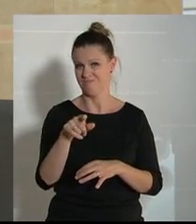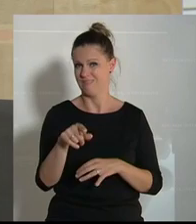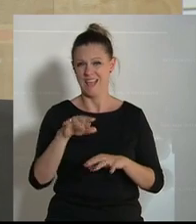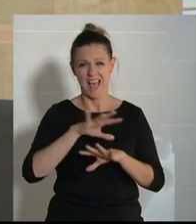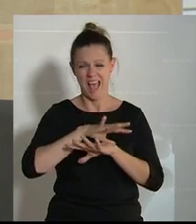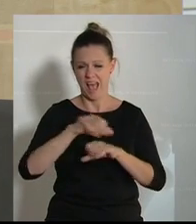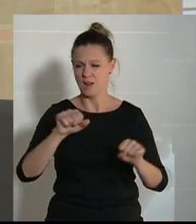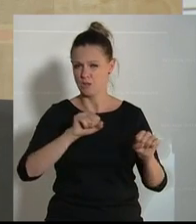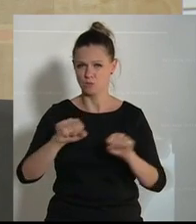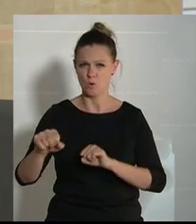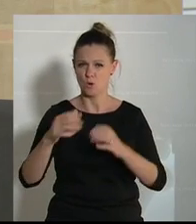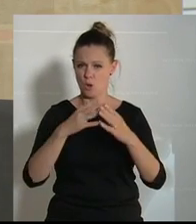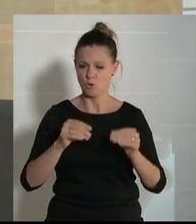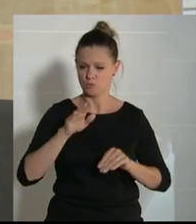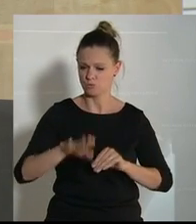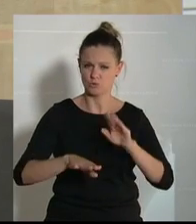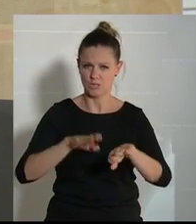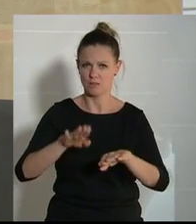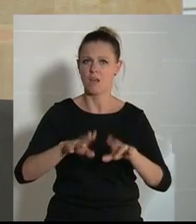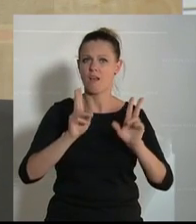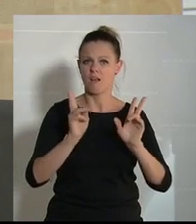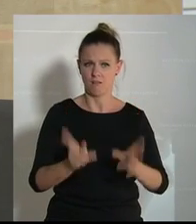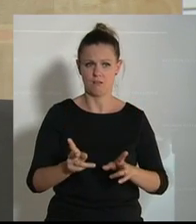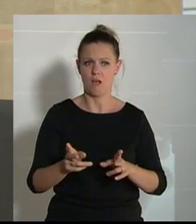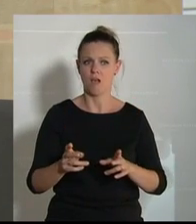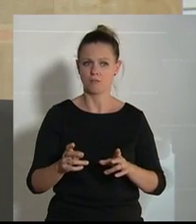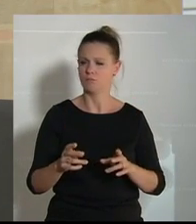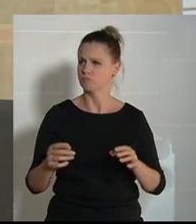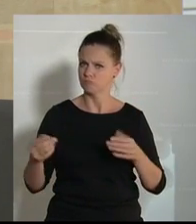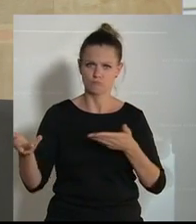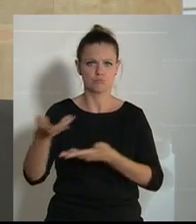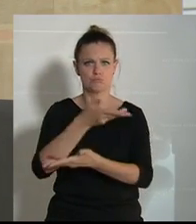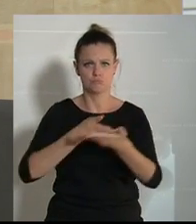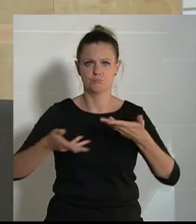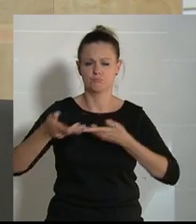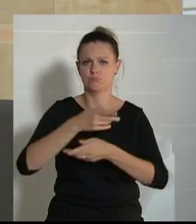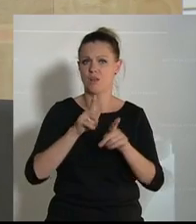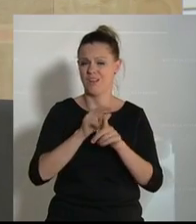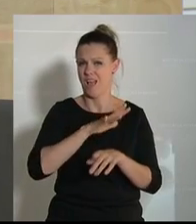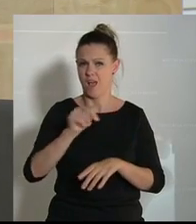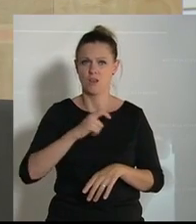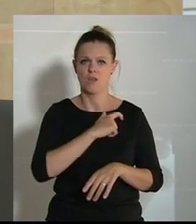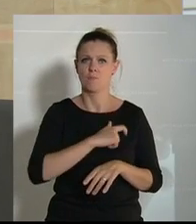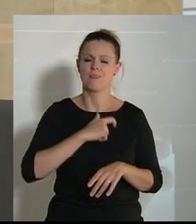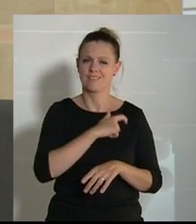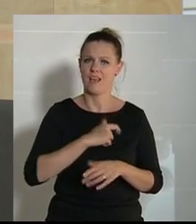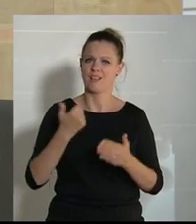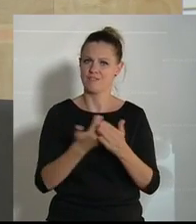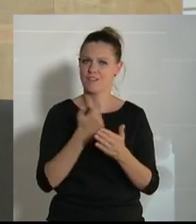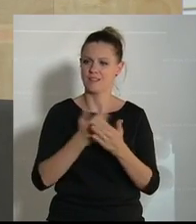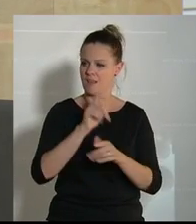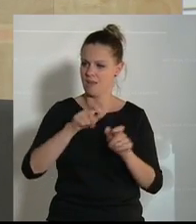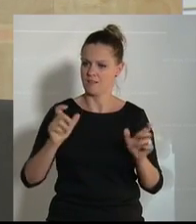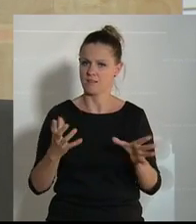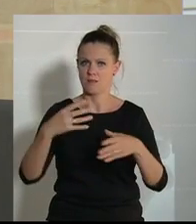an Lösungsschritten notwendig ist. Ich bin froh darüber, dass Vertreterinnen aller Parteien, aller Fraktionen,